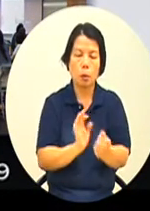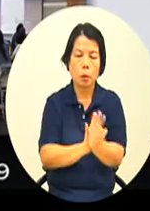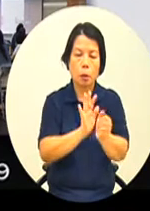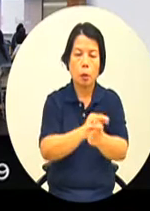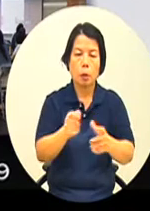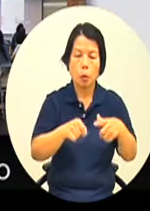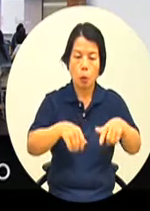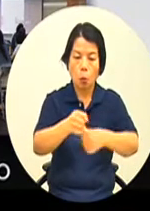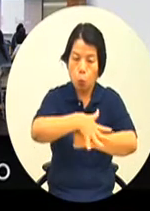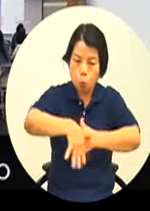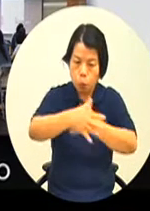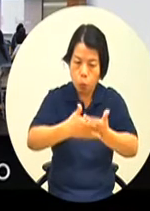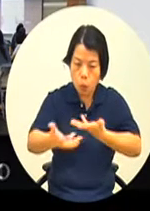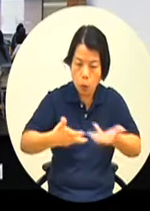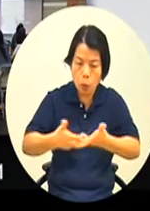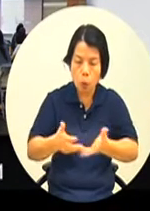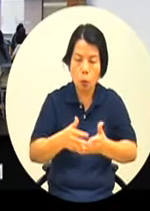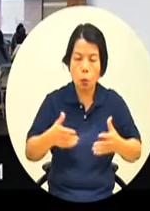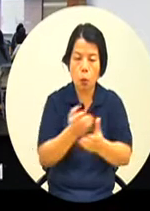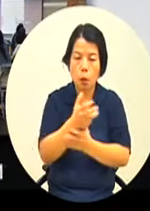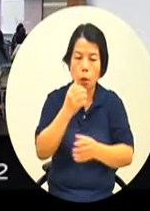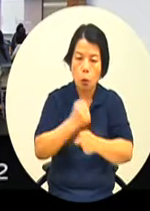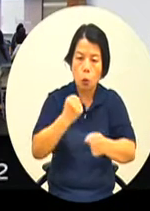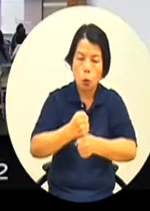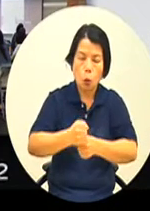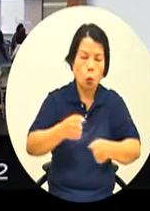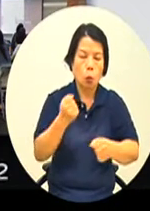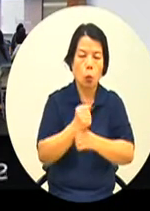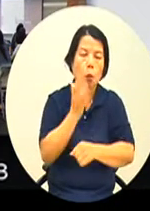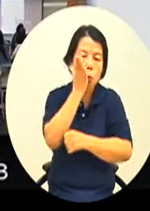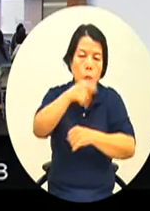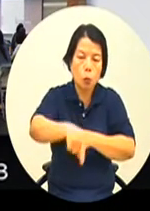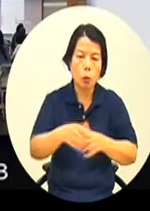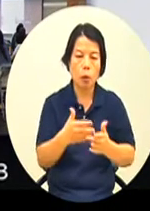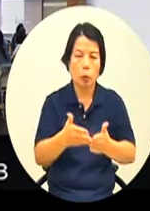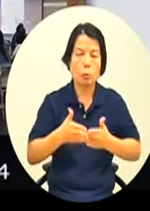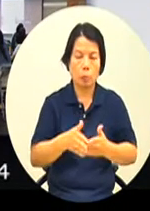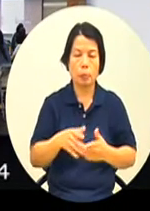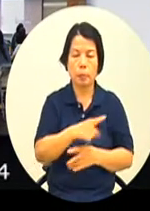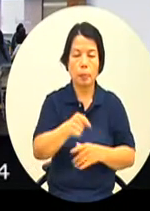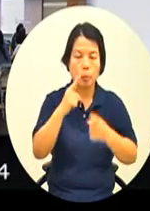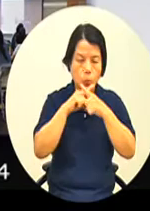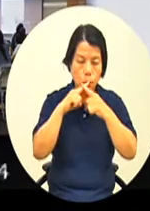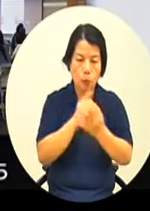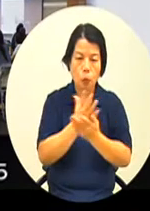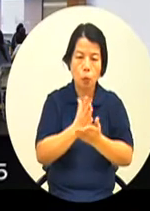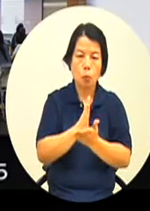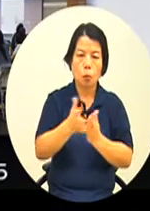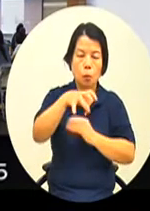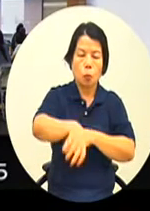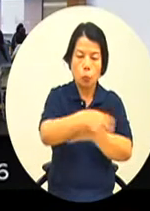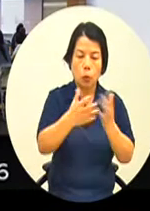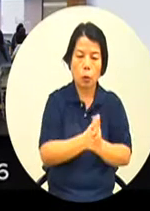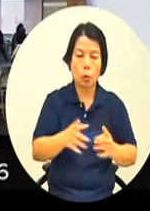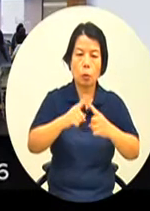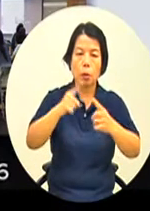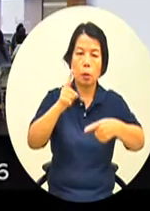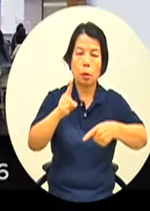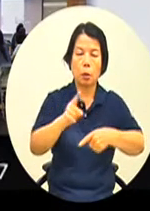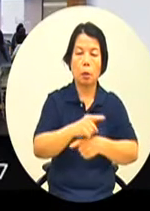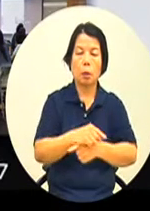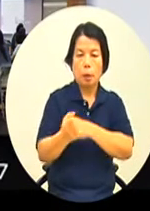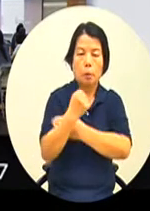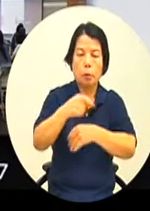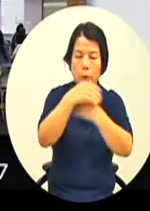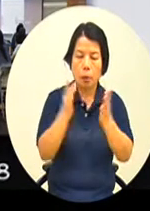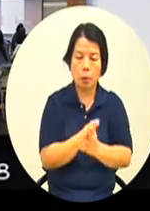各局处的业务运作顺利共同推动这个市政价值的极大化，所以秘书处最大的资产就是本处的人力素质跟向心力